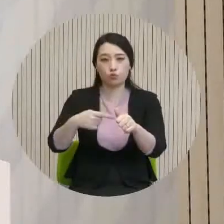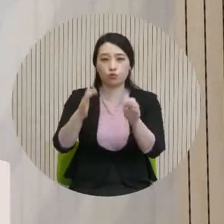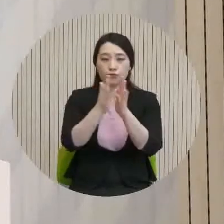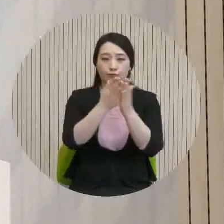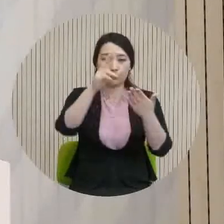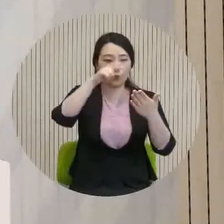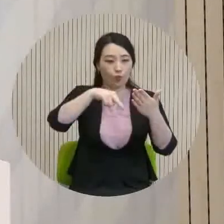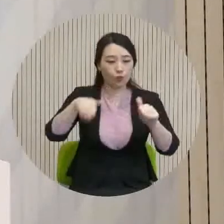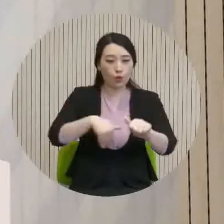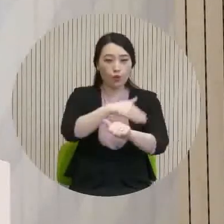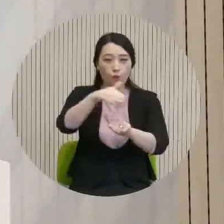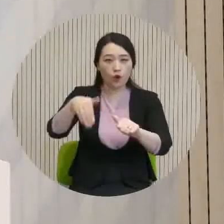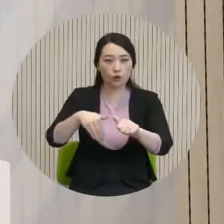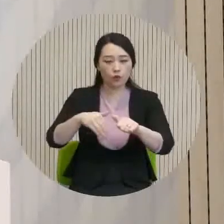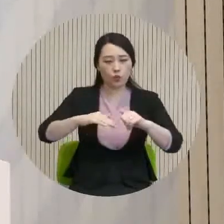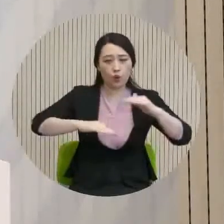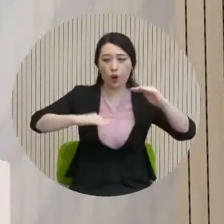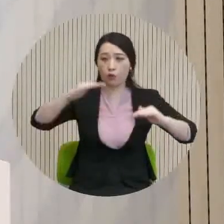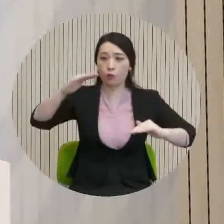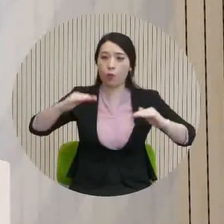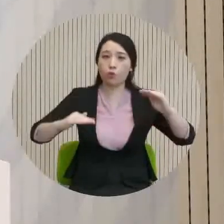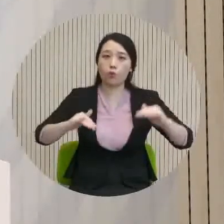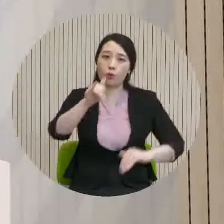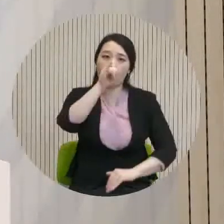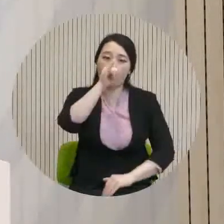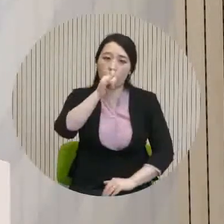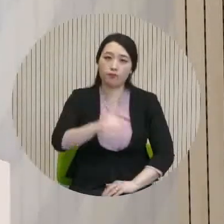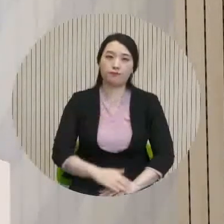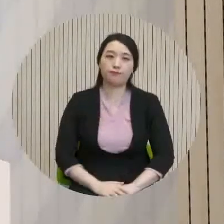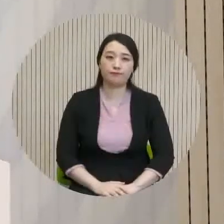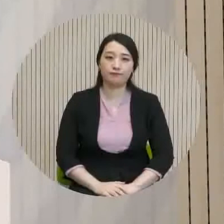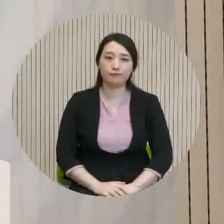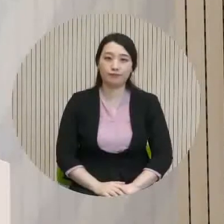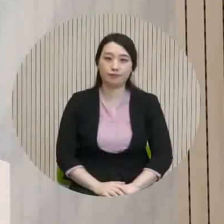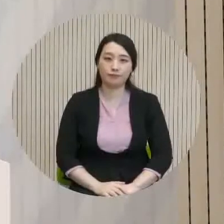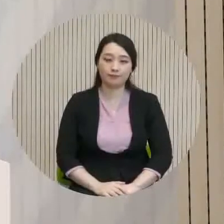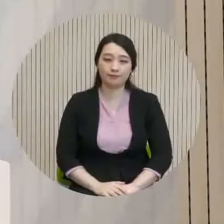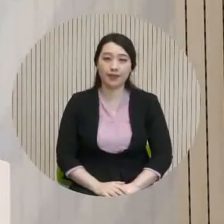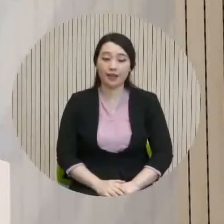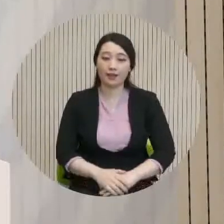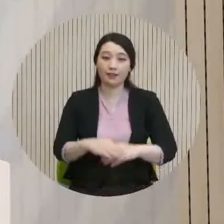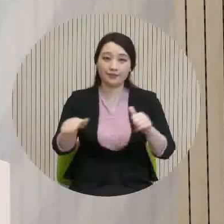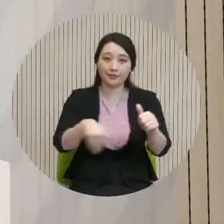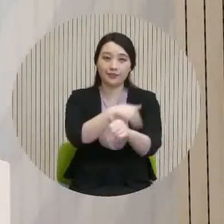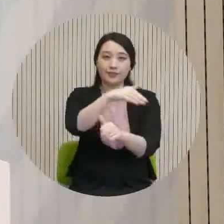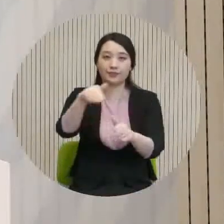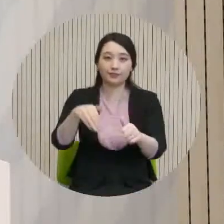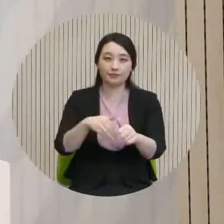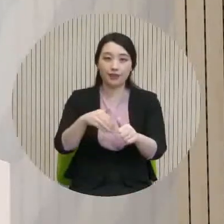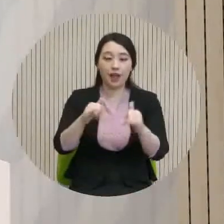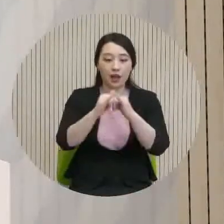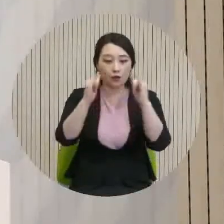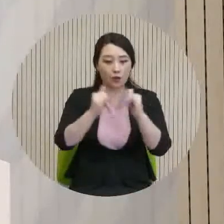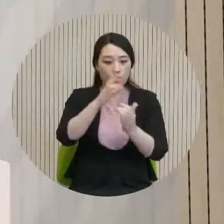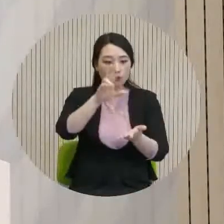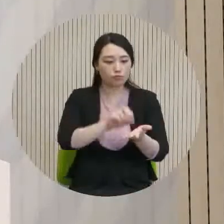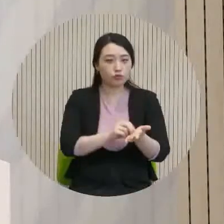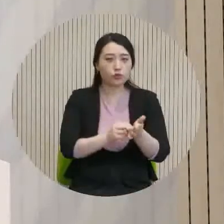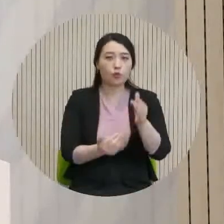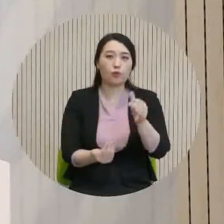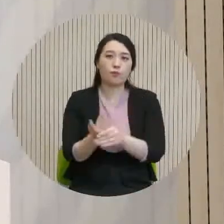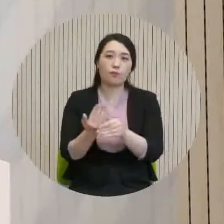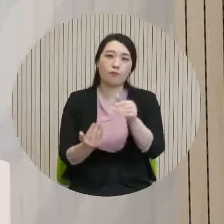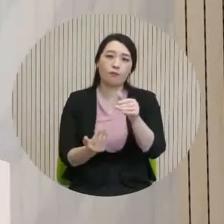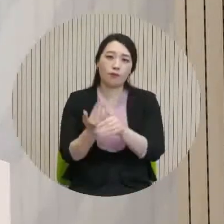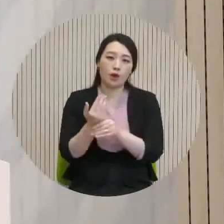환경에도 the educational 상당한 and reading 격차가 생겨나고 environment of 있습니다. children and adolescents. 이러한 상황이 The 사회 situation 문제로 has 대두되었고 surfaced as one of